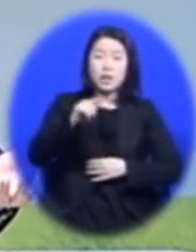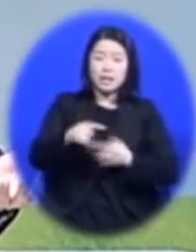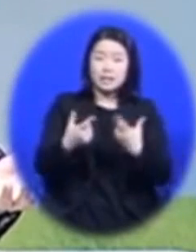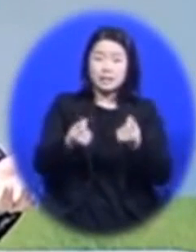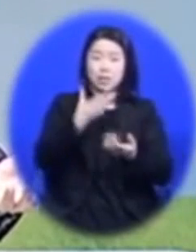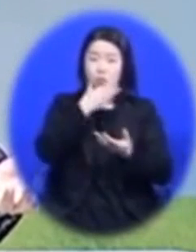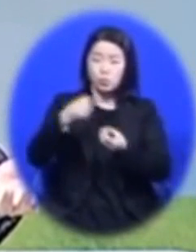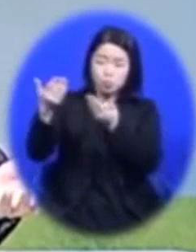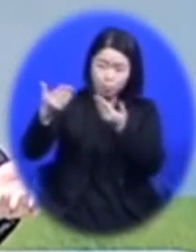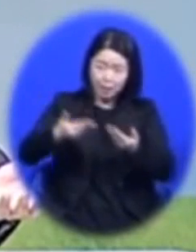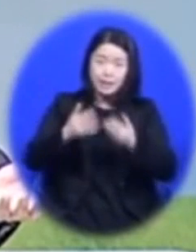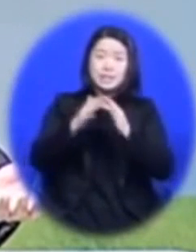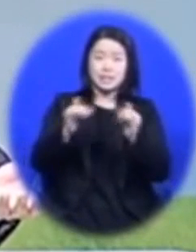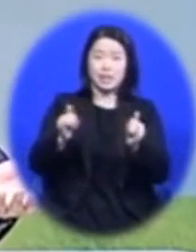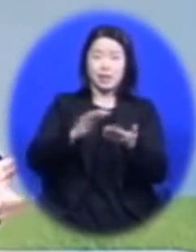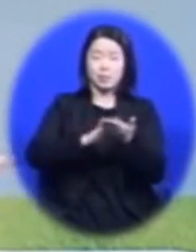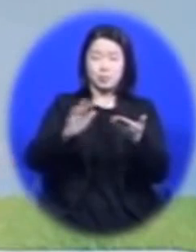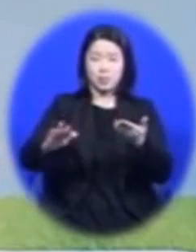축복을 받은 사람입니다.